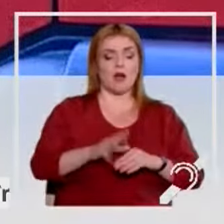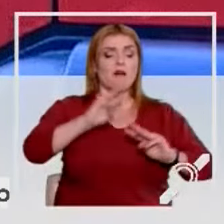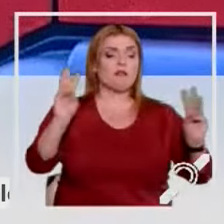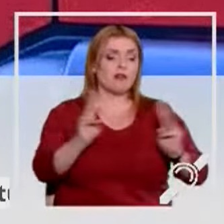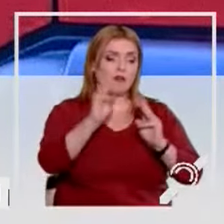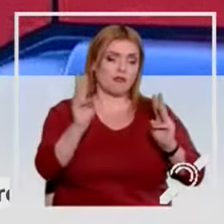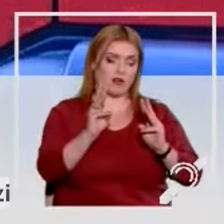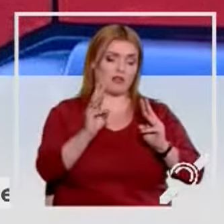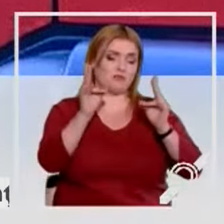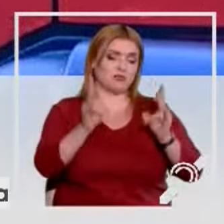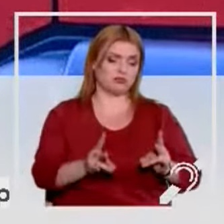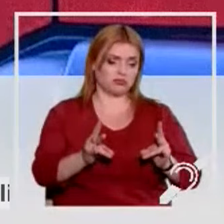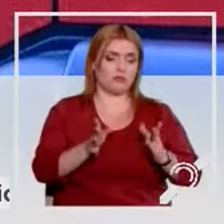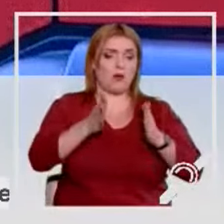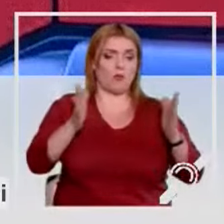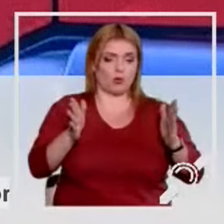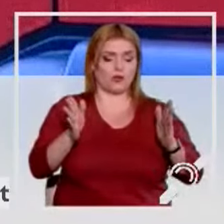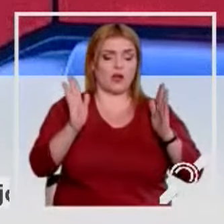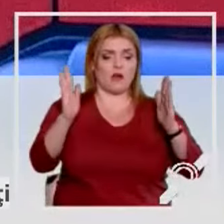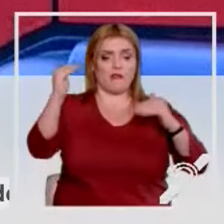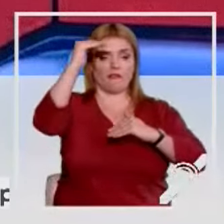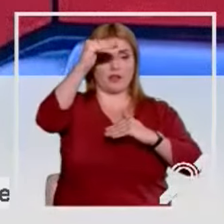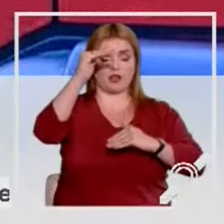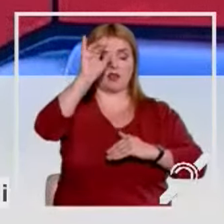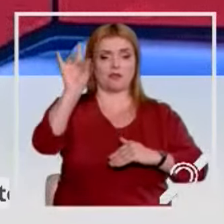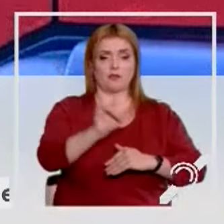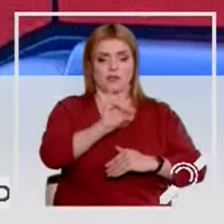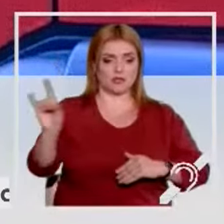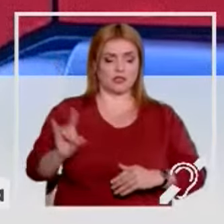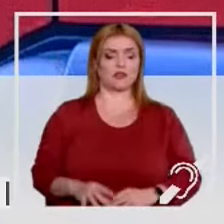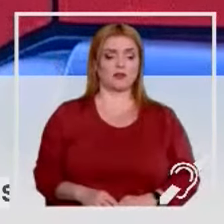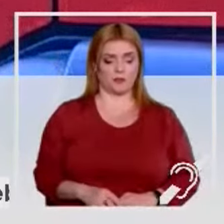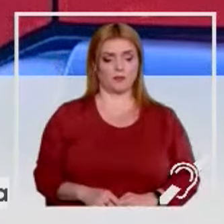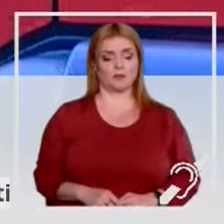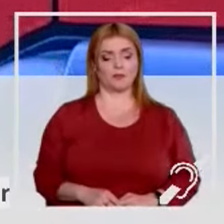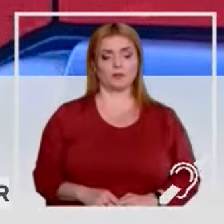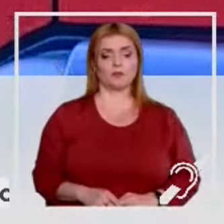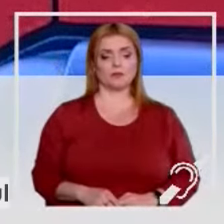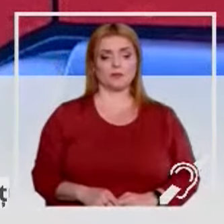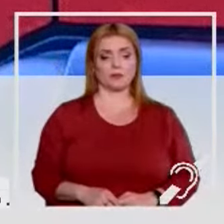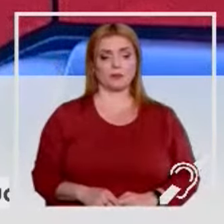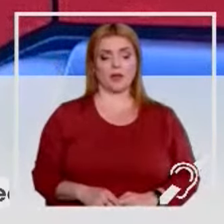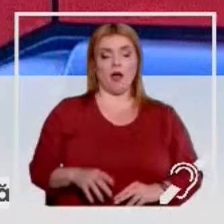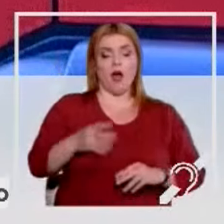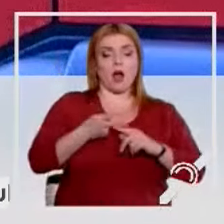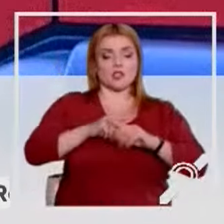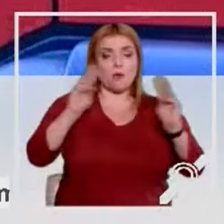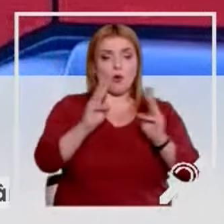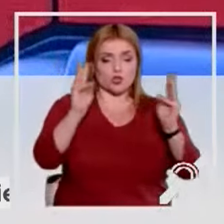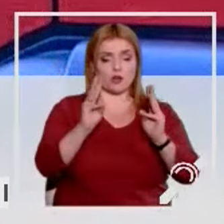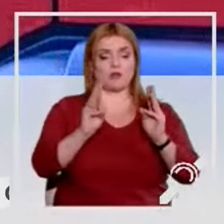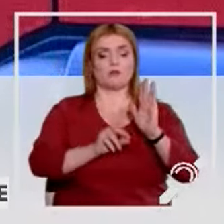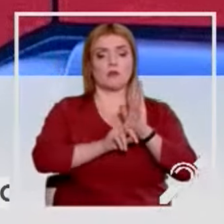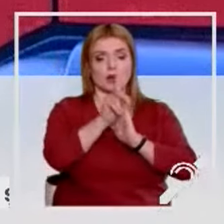afectat pereții clădirii. Focul s-a declanșat înainte de o slujbă de înmormântare, dar niciunul dintre cei prezenți nu a fost rănit. Se pare